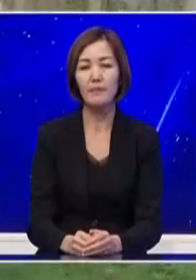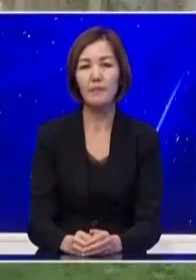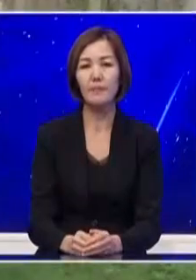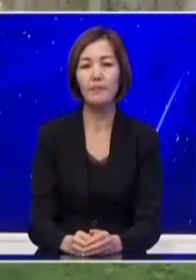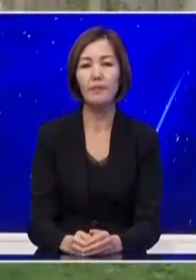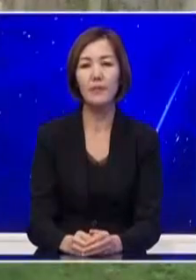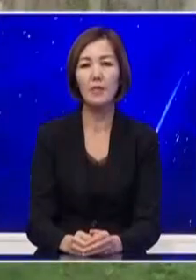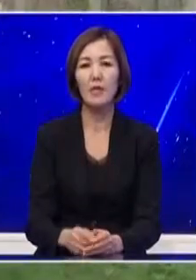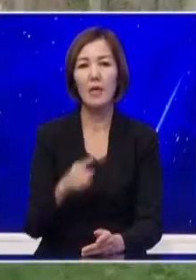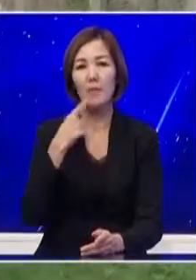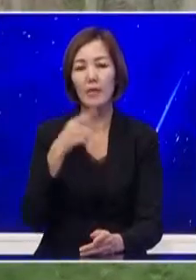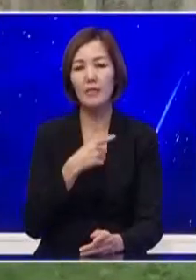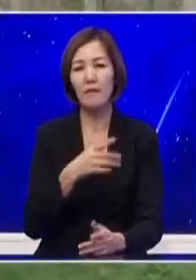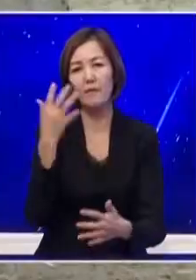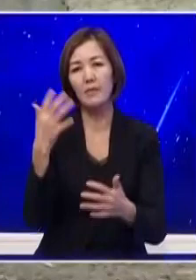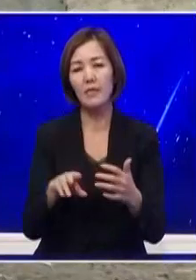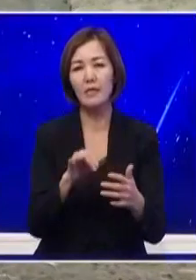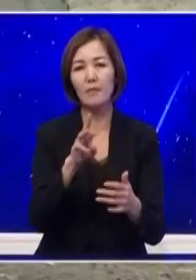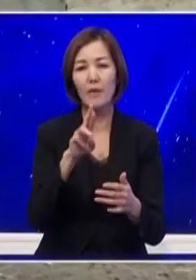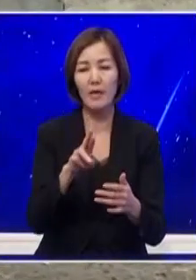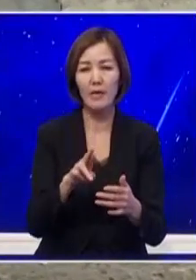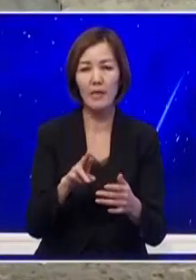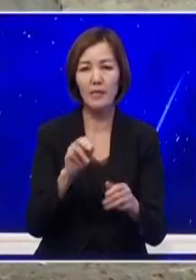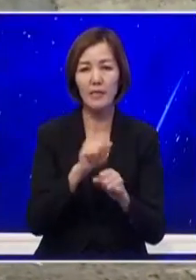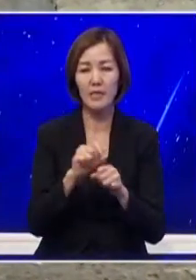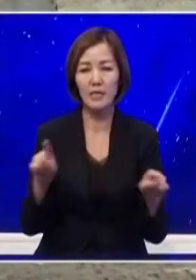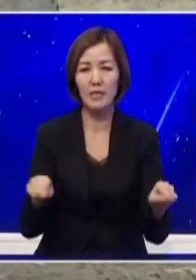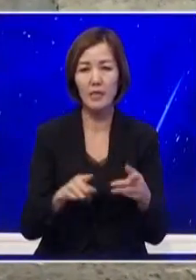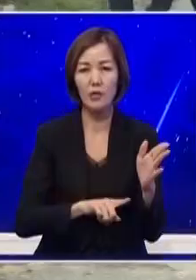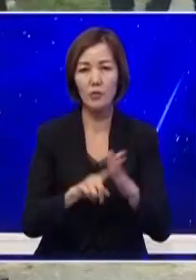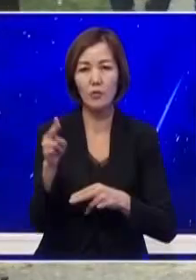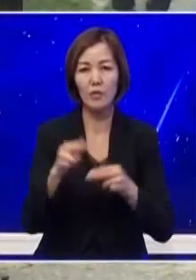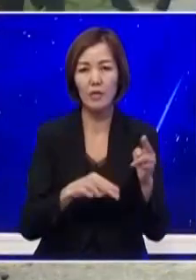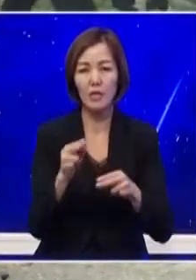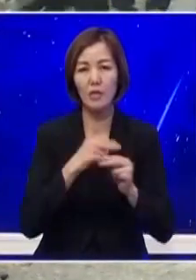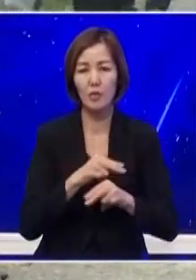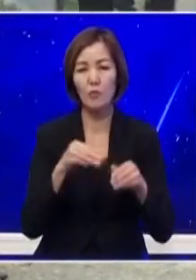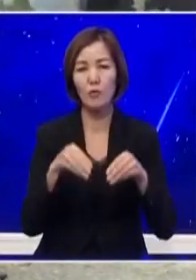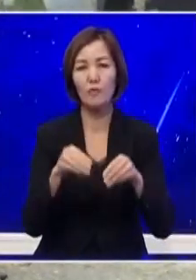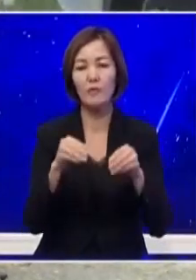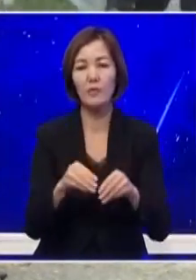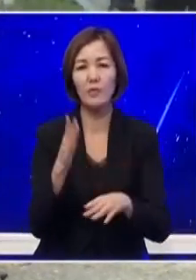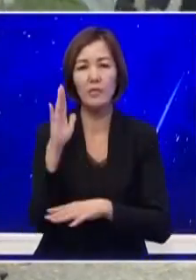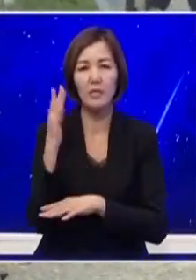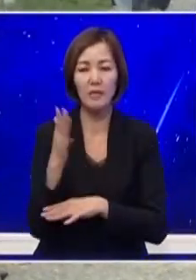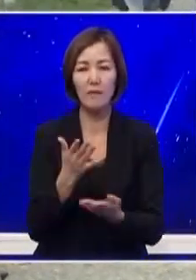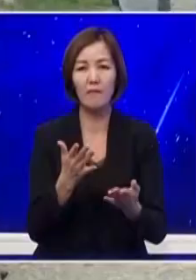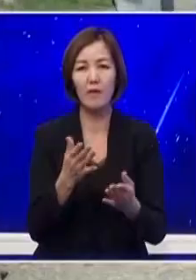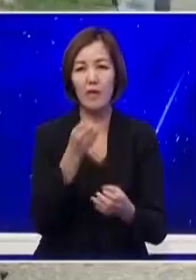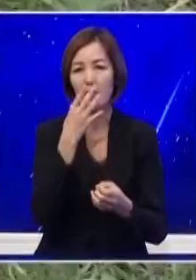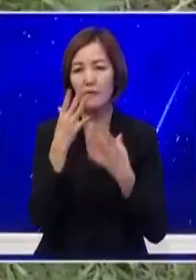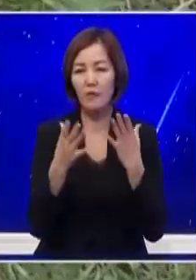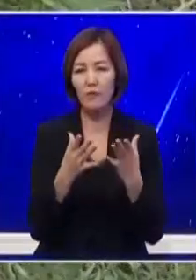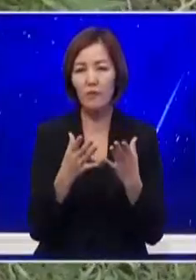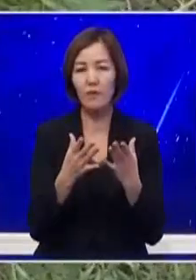По словам специалистов, в середине мая в станции начнутся строительные работы. Будет высажено несколько деревьев, а также цветов.